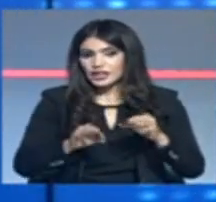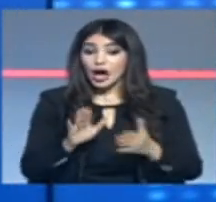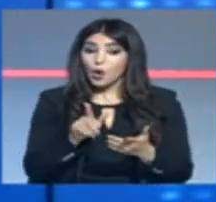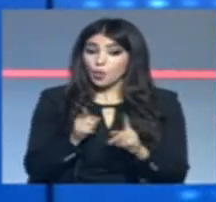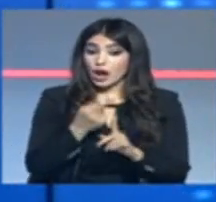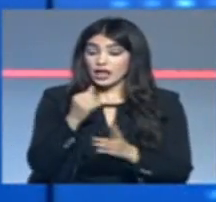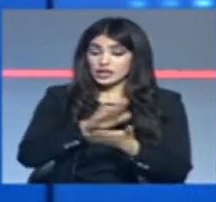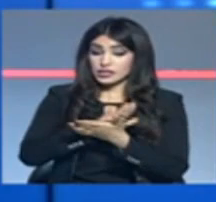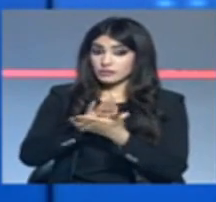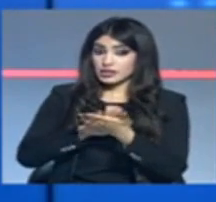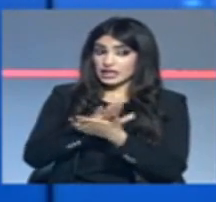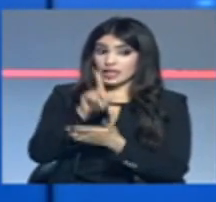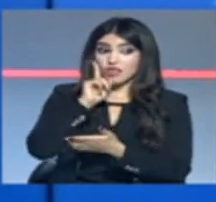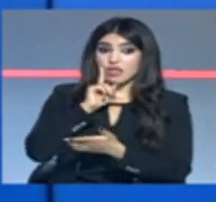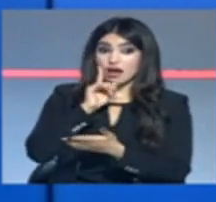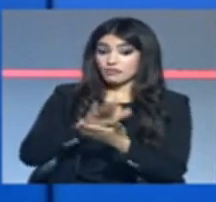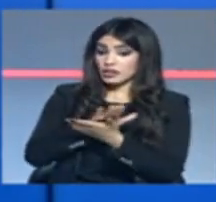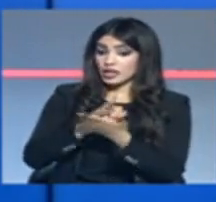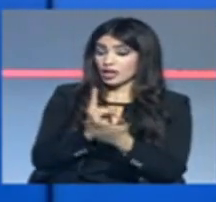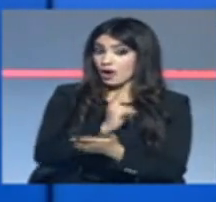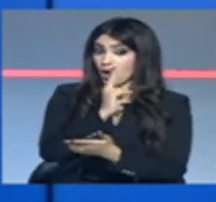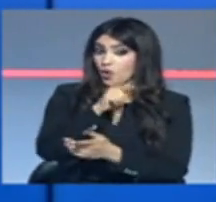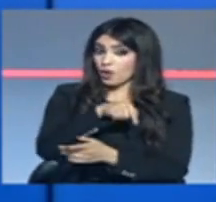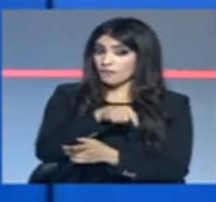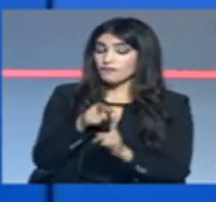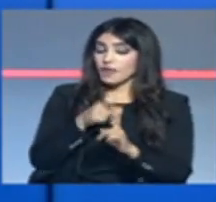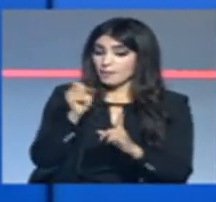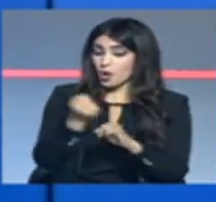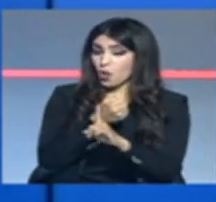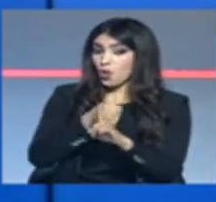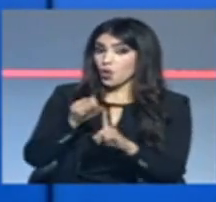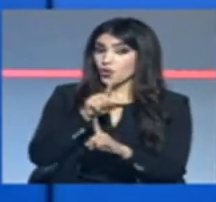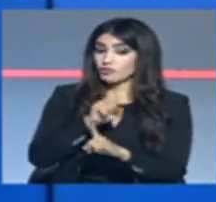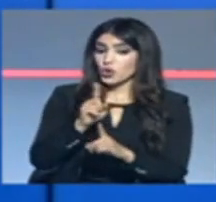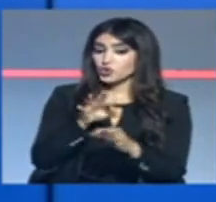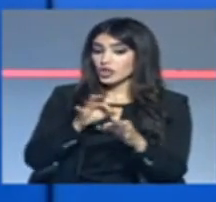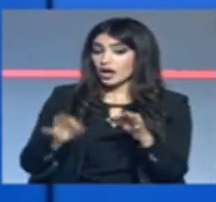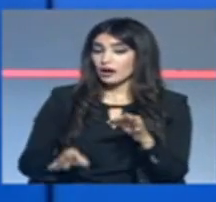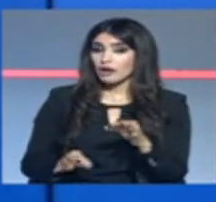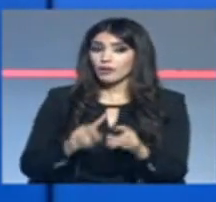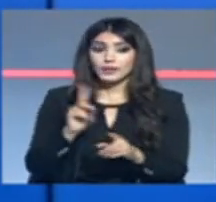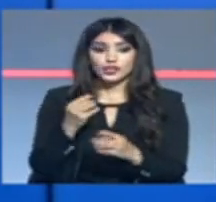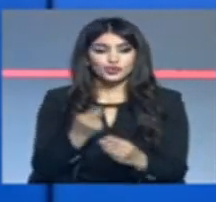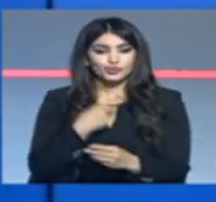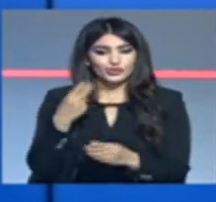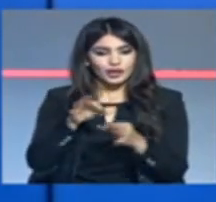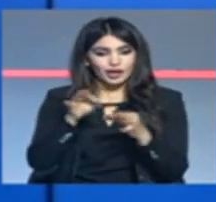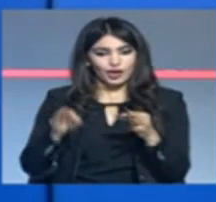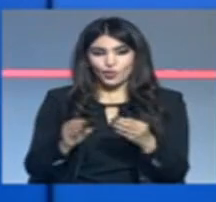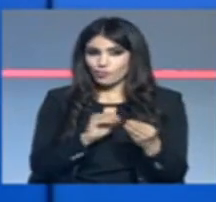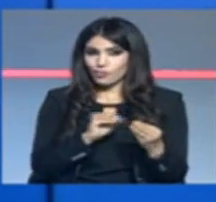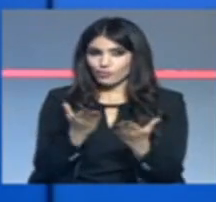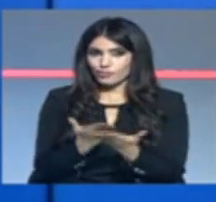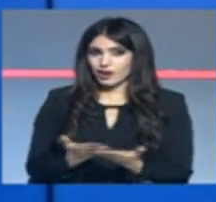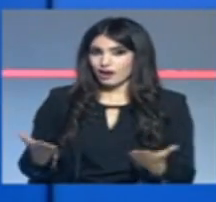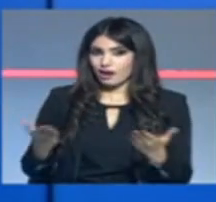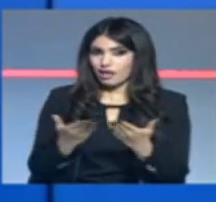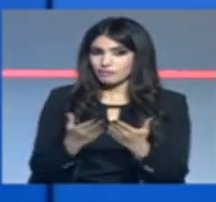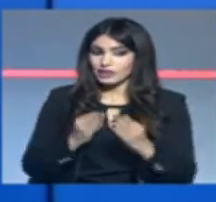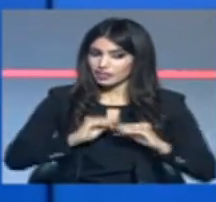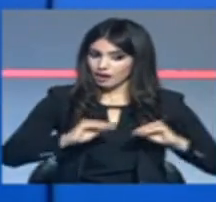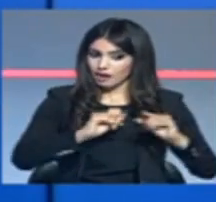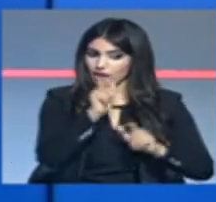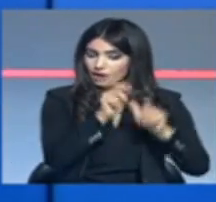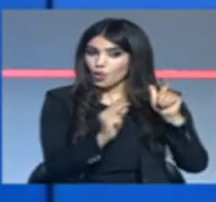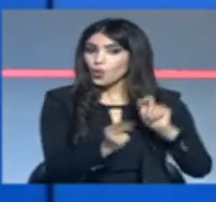ساعه، ما يلزمناش نشوفوا الطالب معناتها فما عنف اللي ماهوش حل هذاك، مش هكاك نحلوا المشاكل، مش هكا نعلموا صغيراتنا،